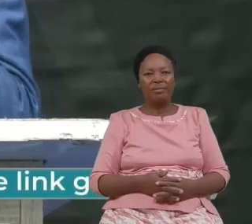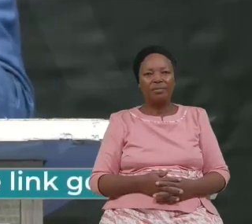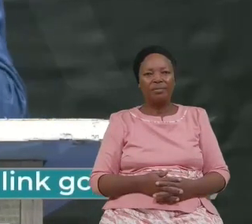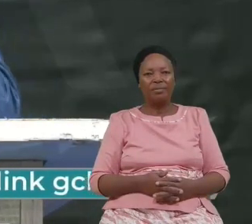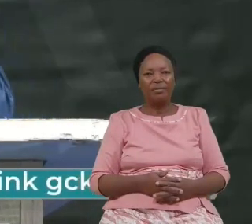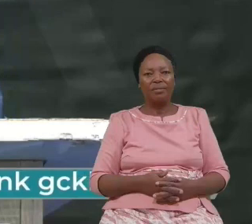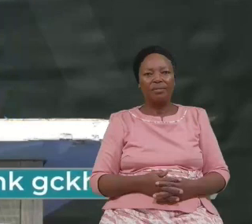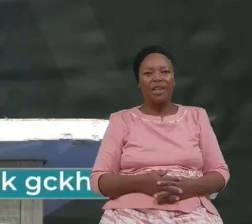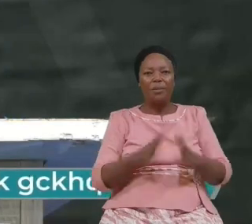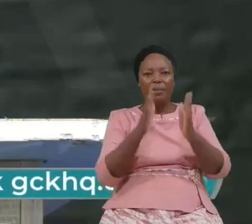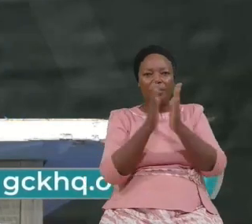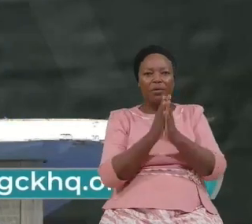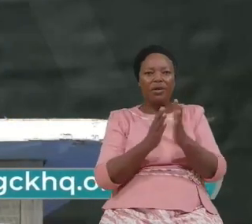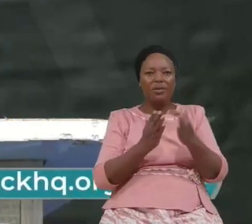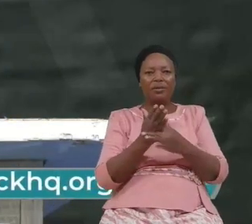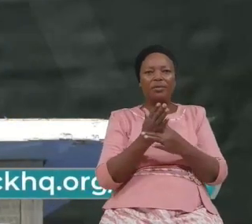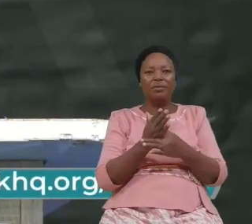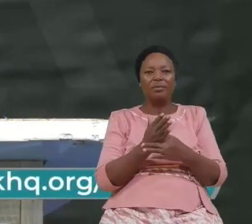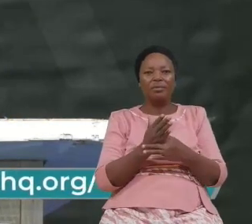priez